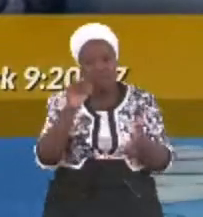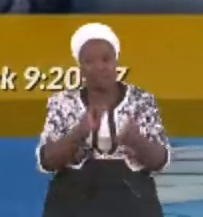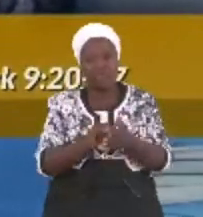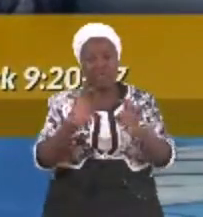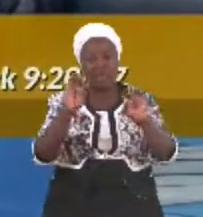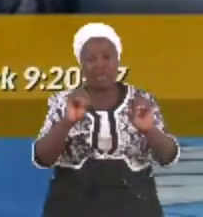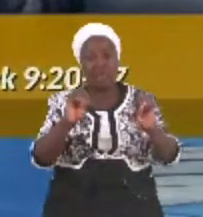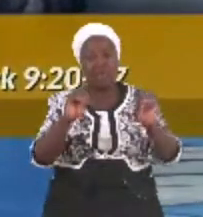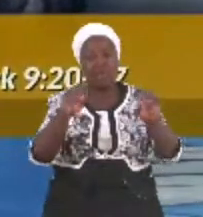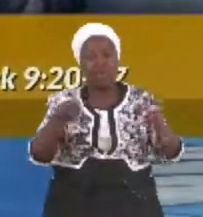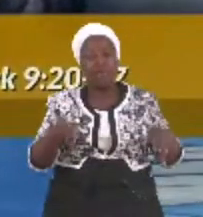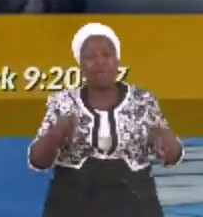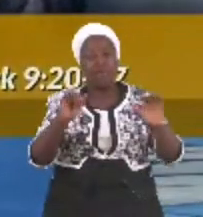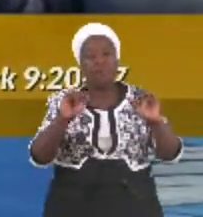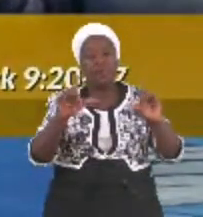Et on lui amena